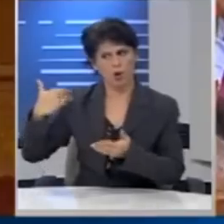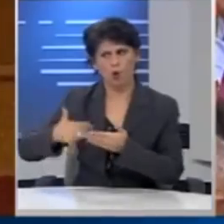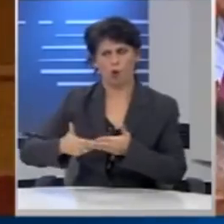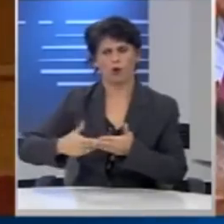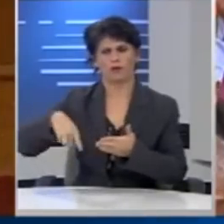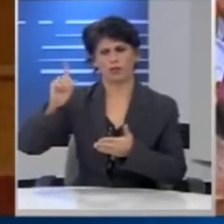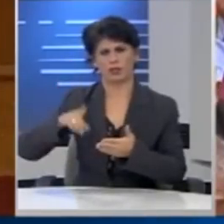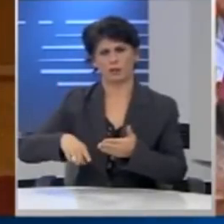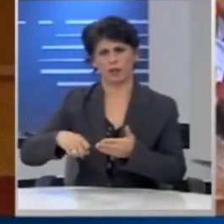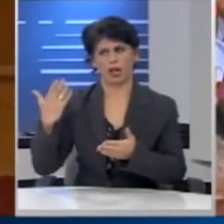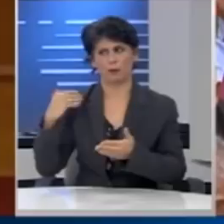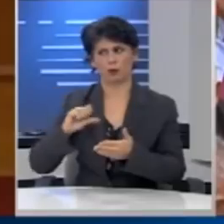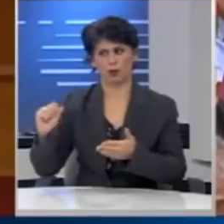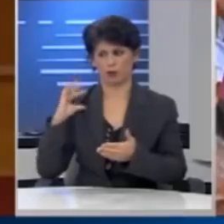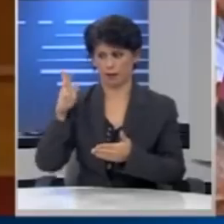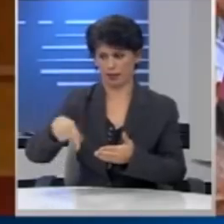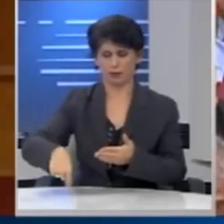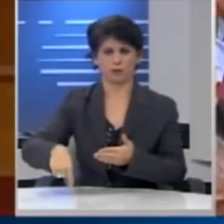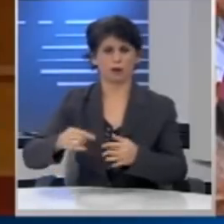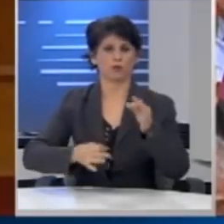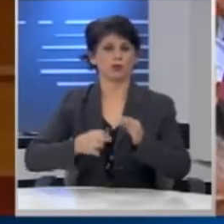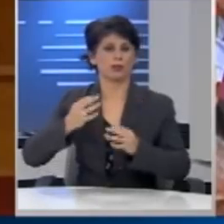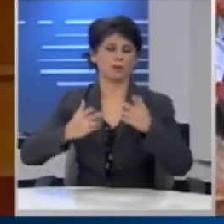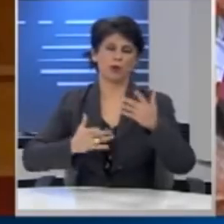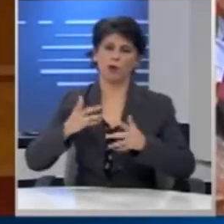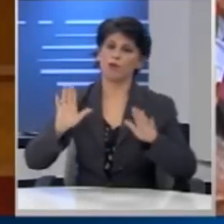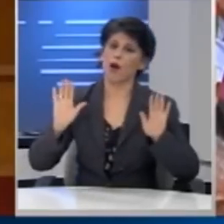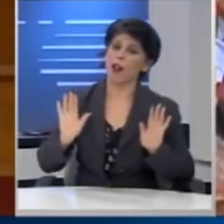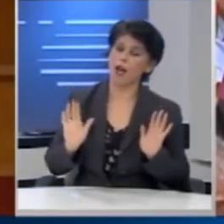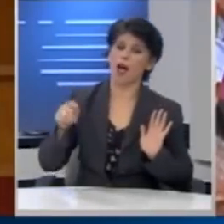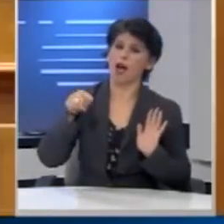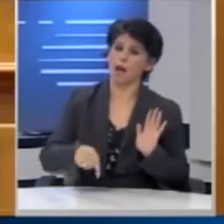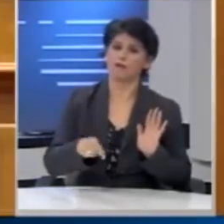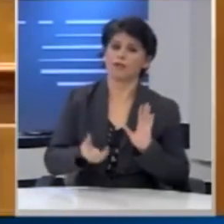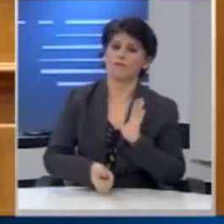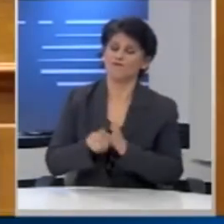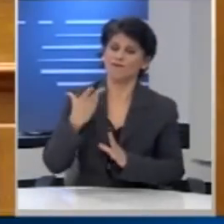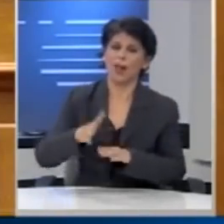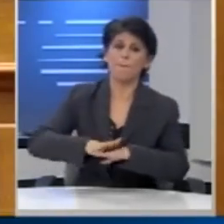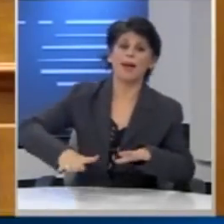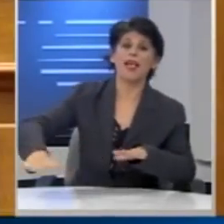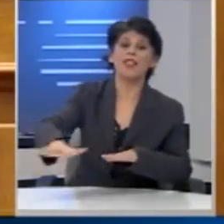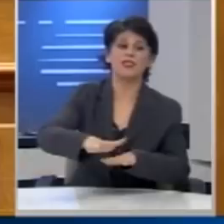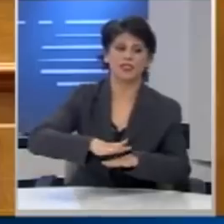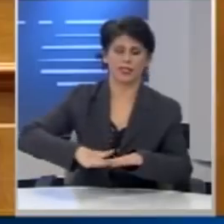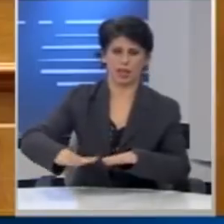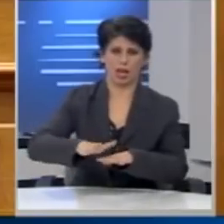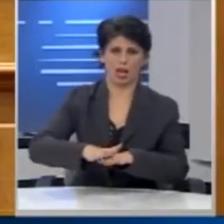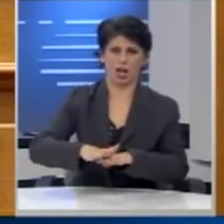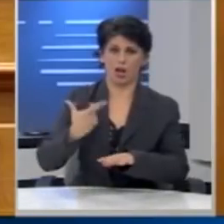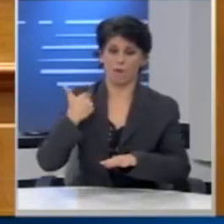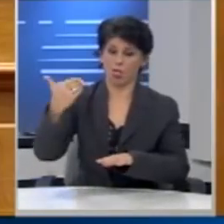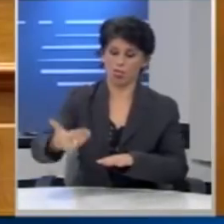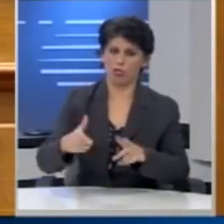τις μέρες που συζητεί το προϋπολογισμός. Όμως, αυτά είναι τα καινούργια πεδία στα οποία